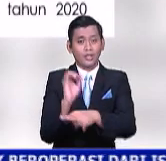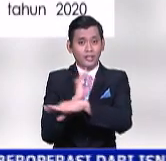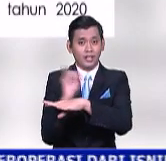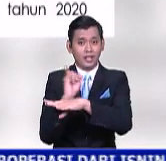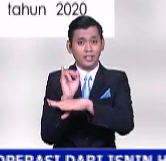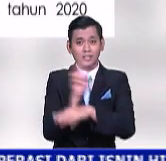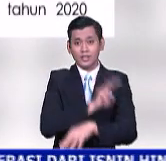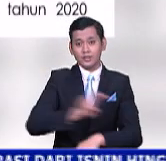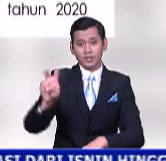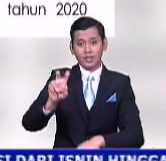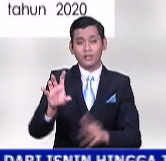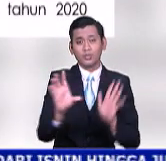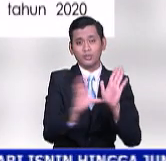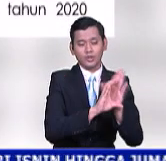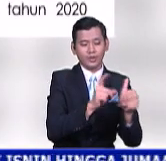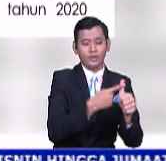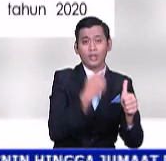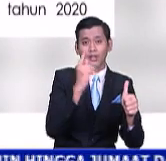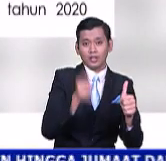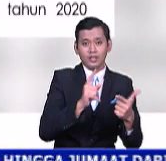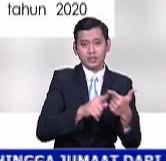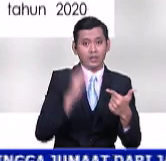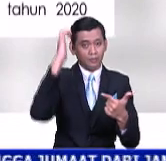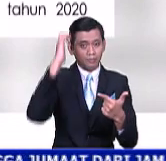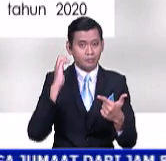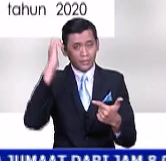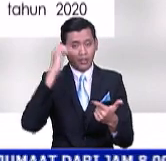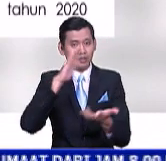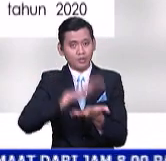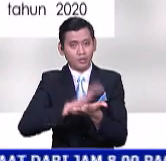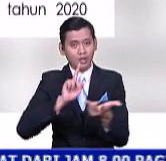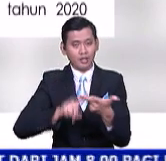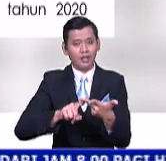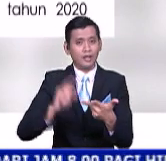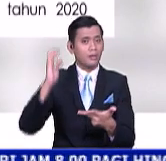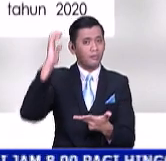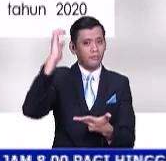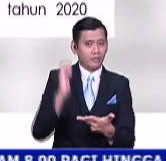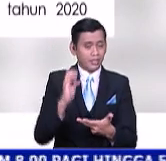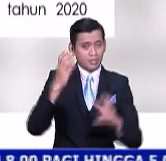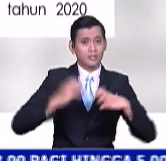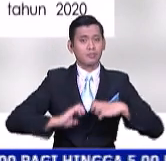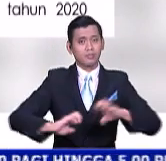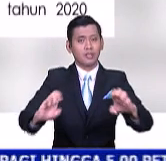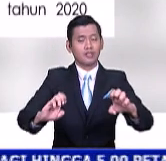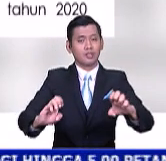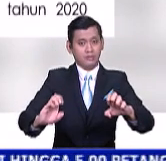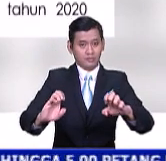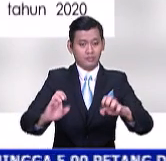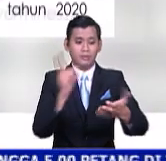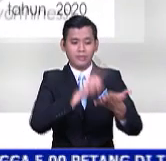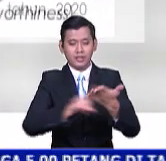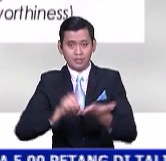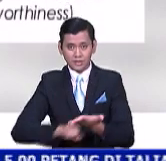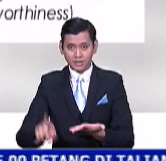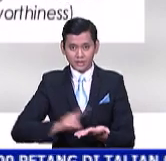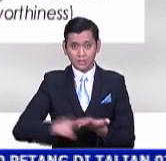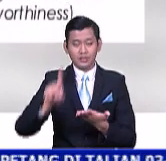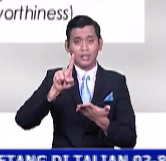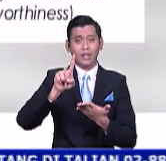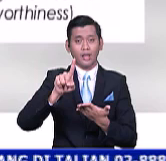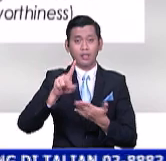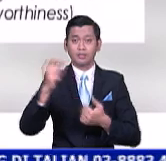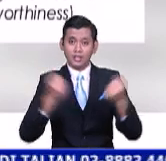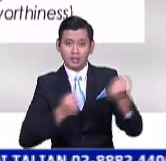khususnya pemilik taksi bebas Cola dan pas persyaratan lanjutan itu juga tertakluk kepada pemeriksaan kendaraan di pusat